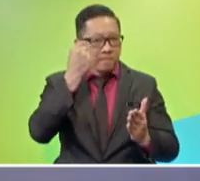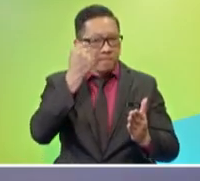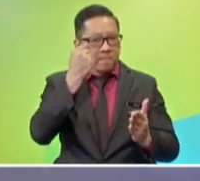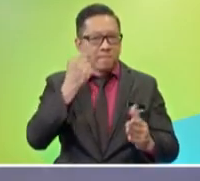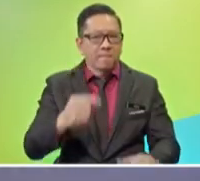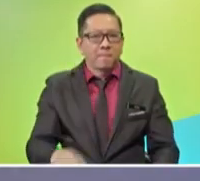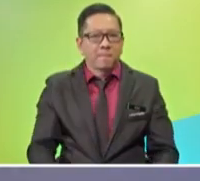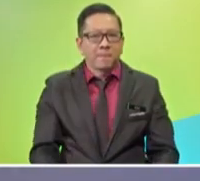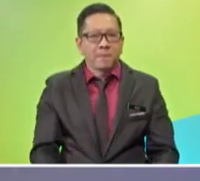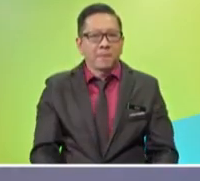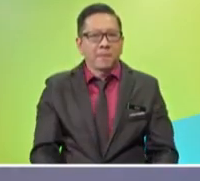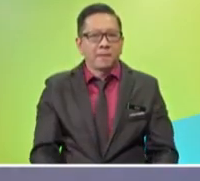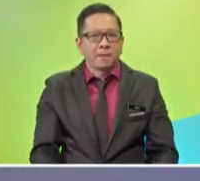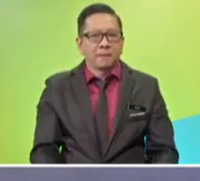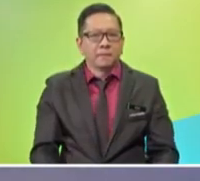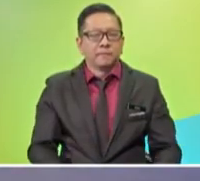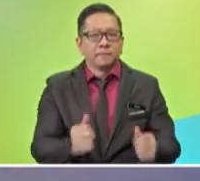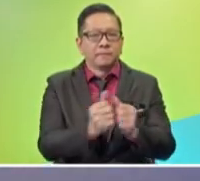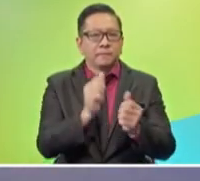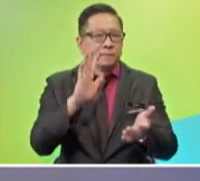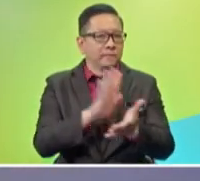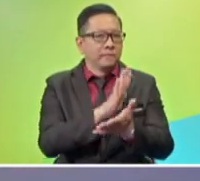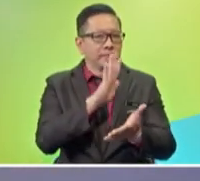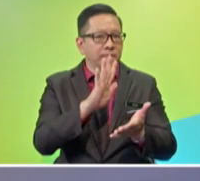Okey. Kita boleh ambil gam kertas ni.